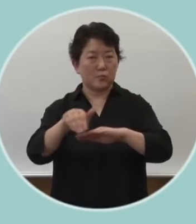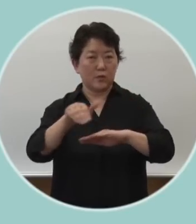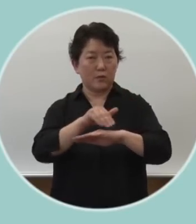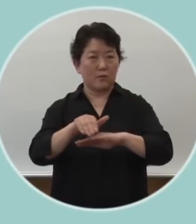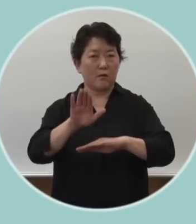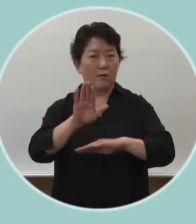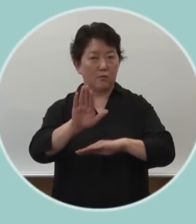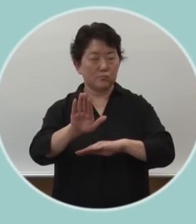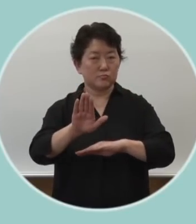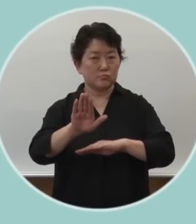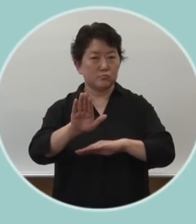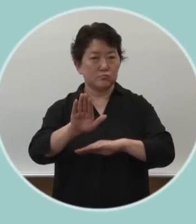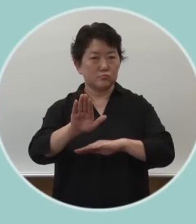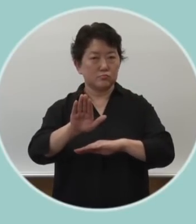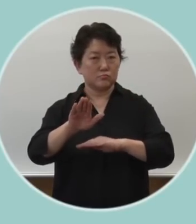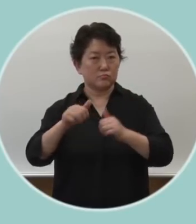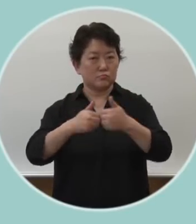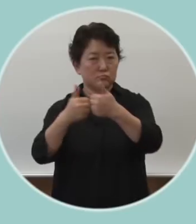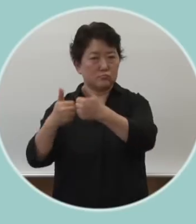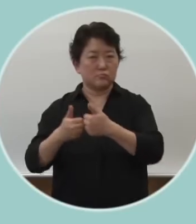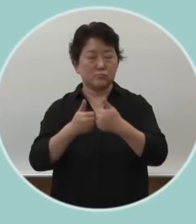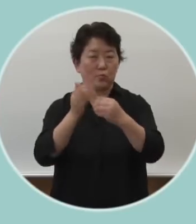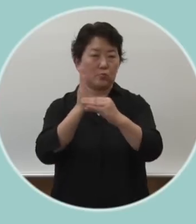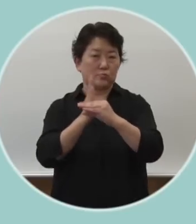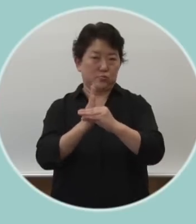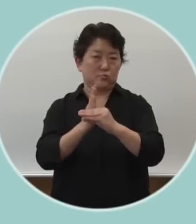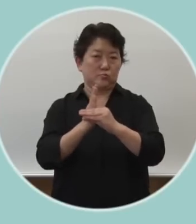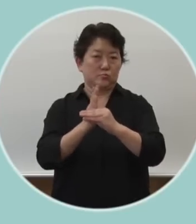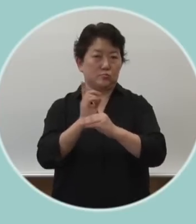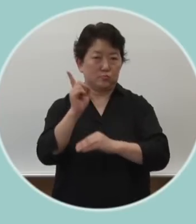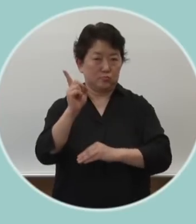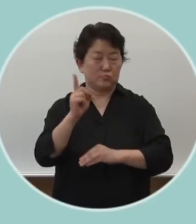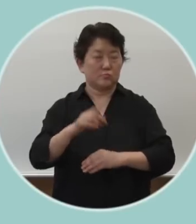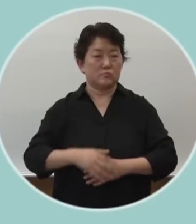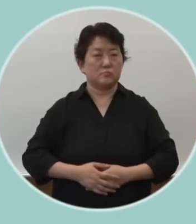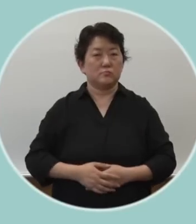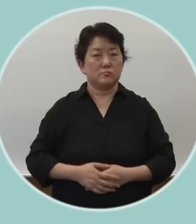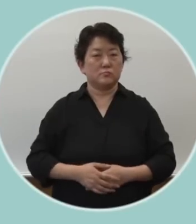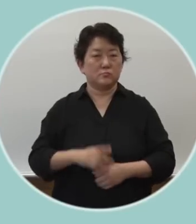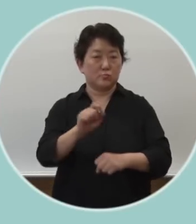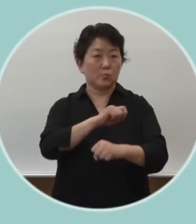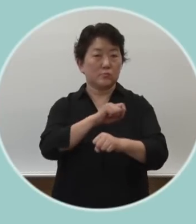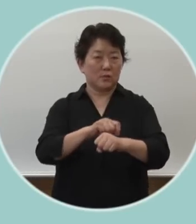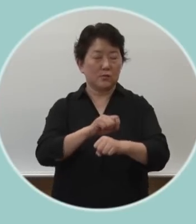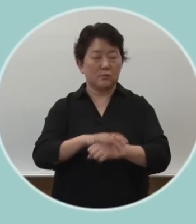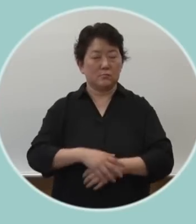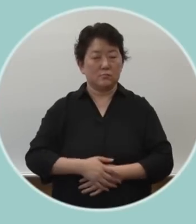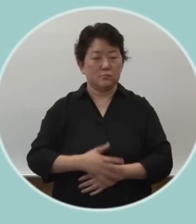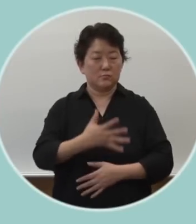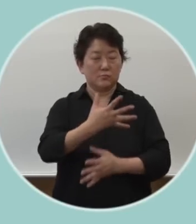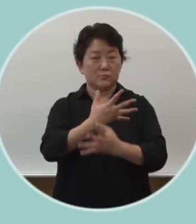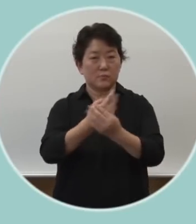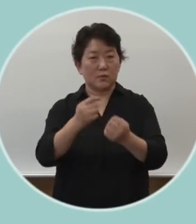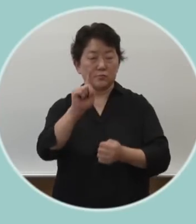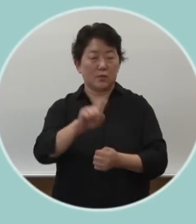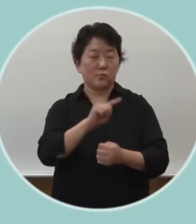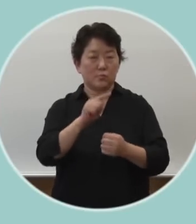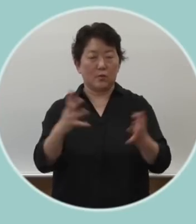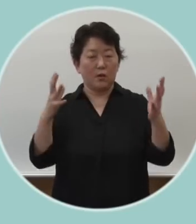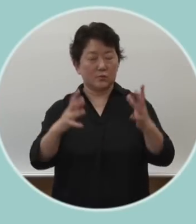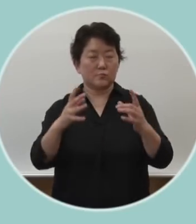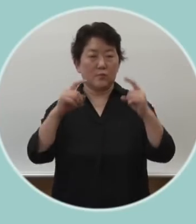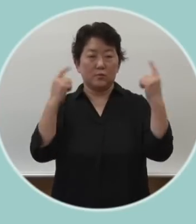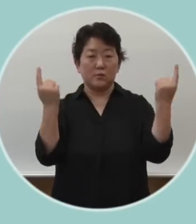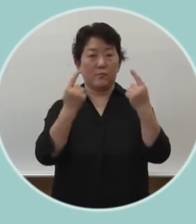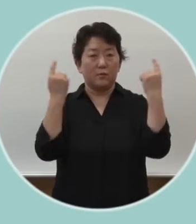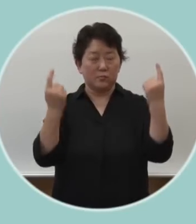で検討が進められているようでございます。特に大勢が集まるイベントで